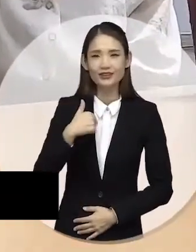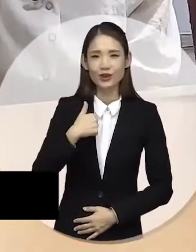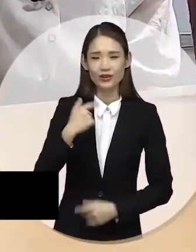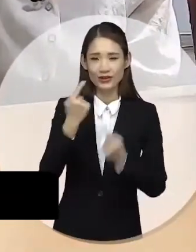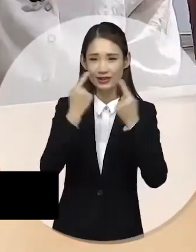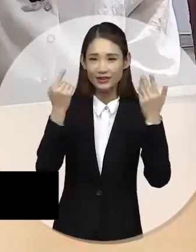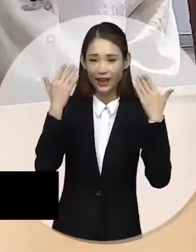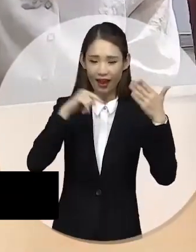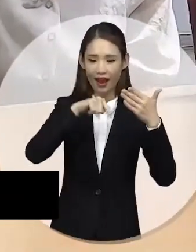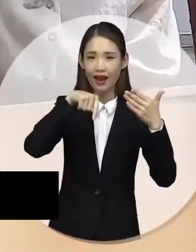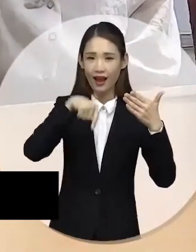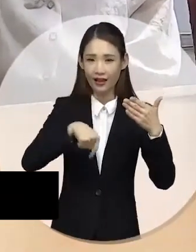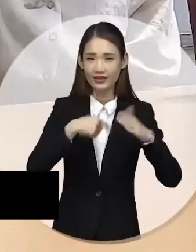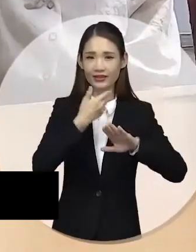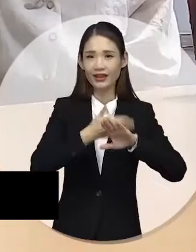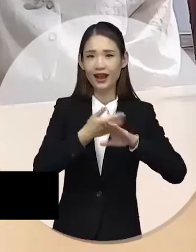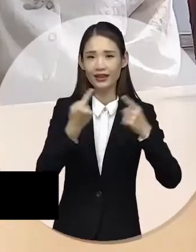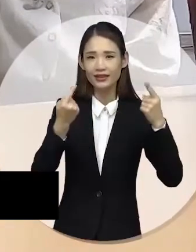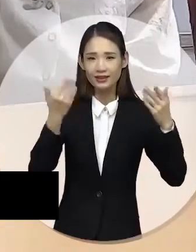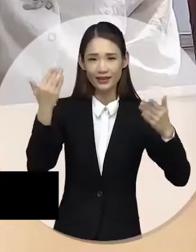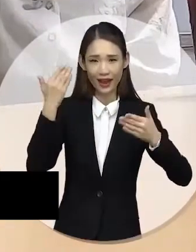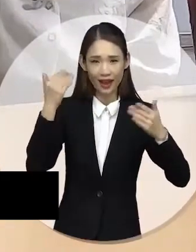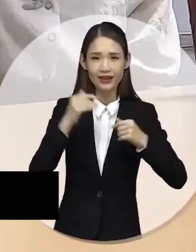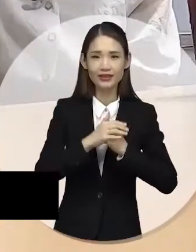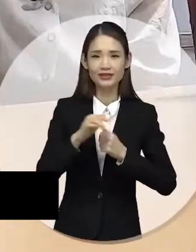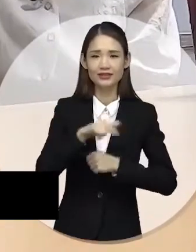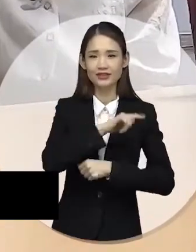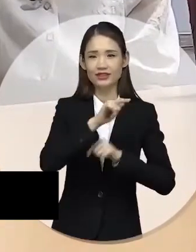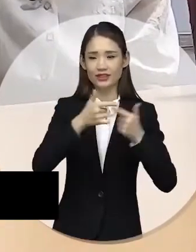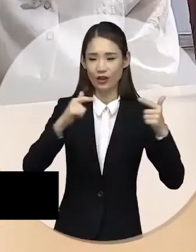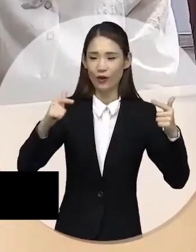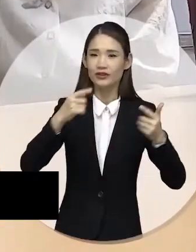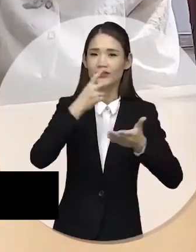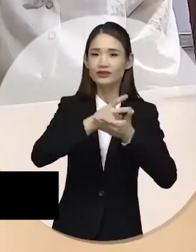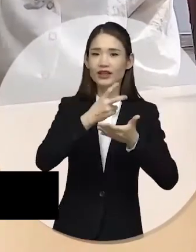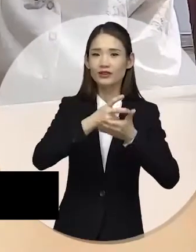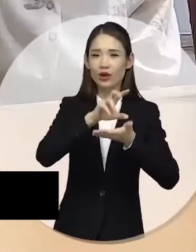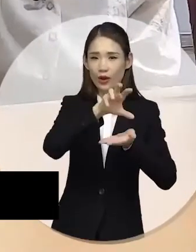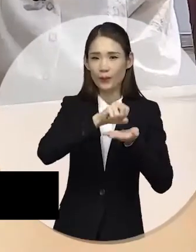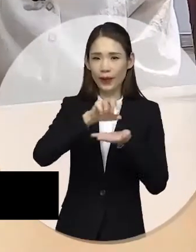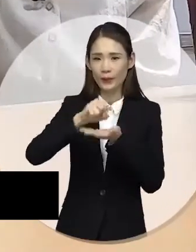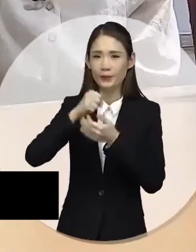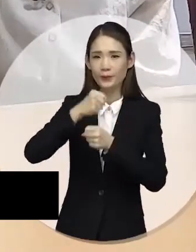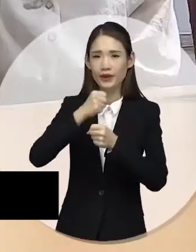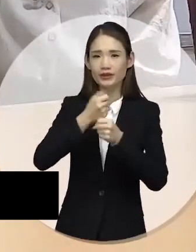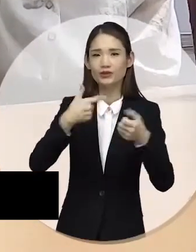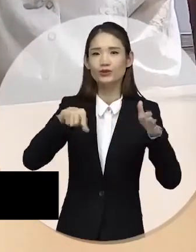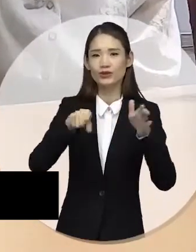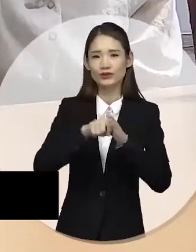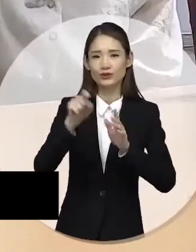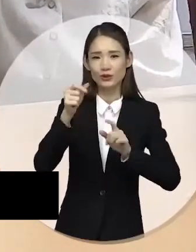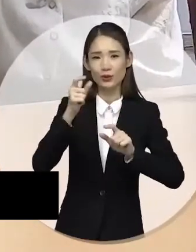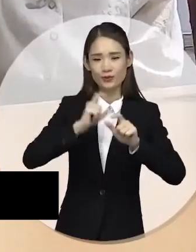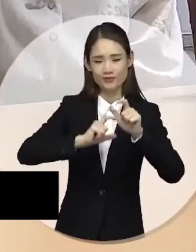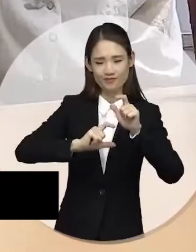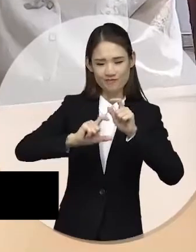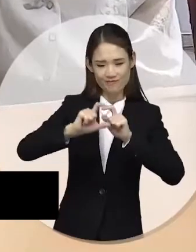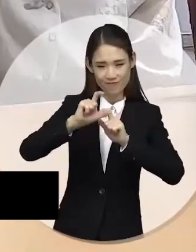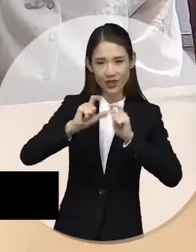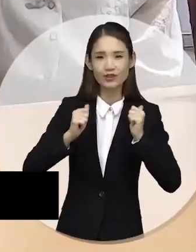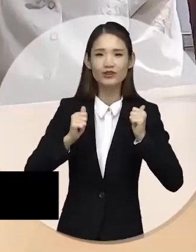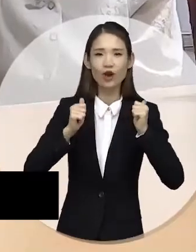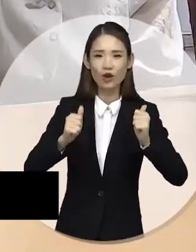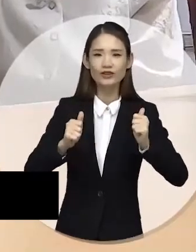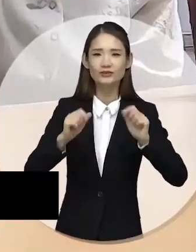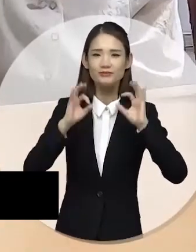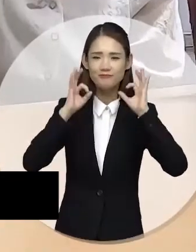저희 대학에서도 다른 대학들이 이런 제도들을 벤치마킹 할 수 있도록 좀 더 열심히